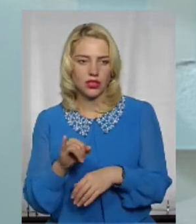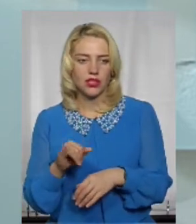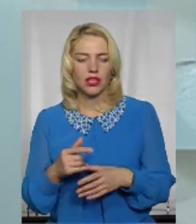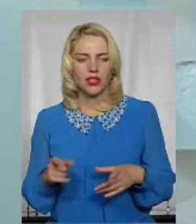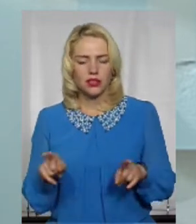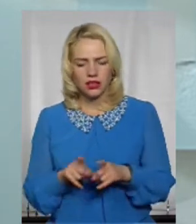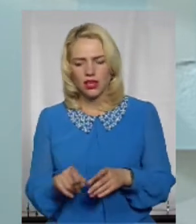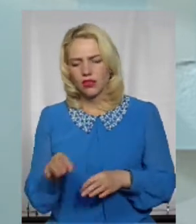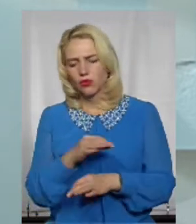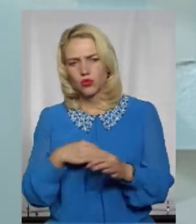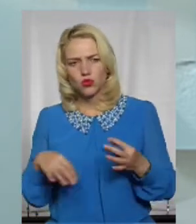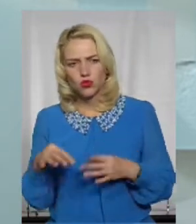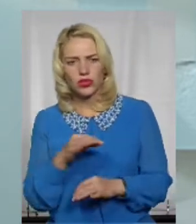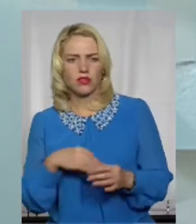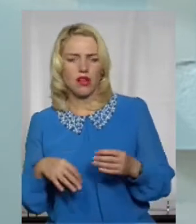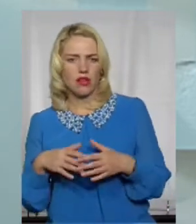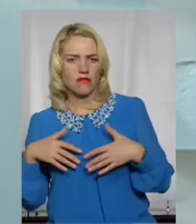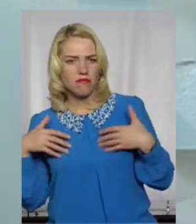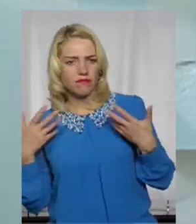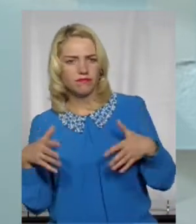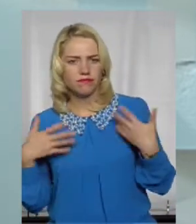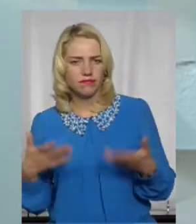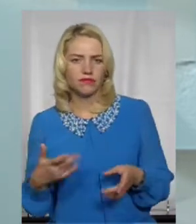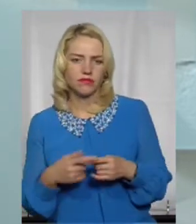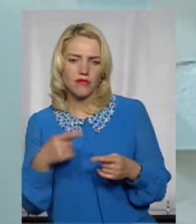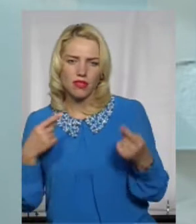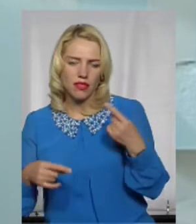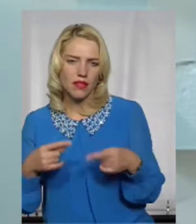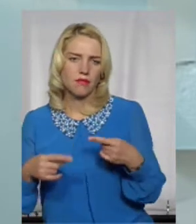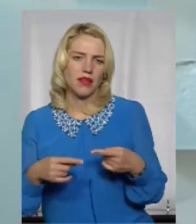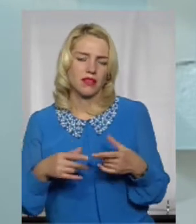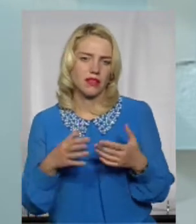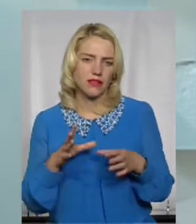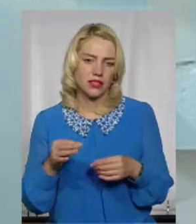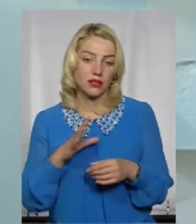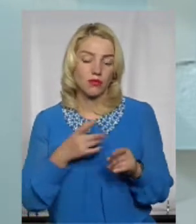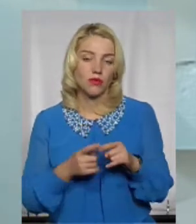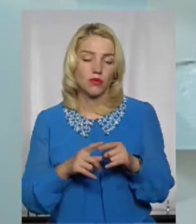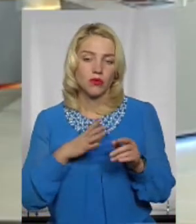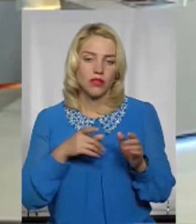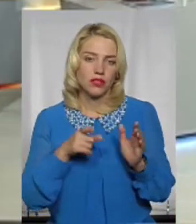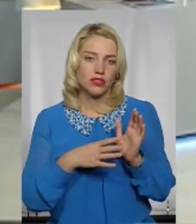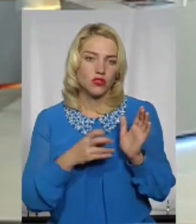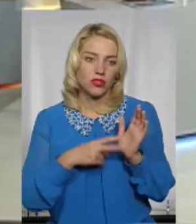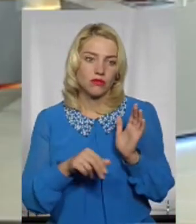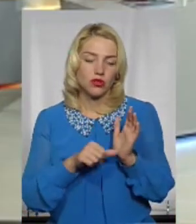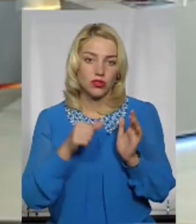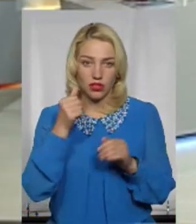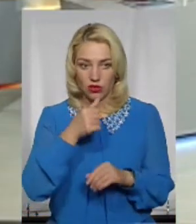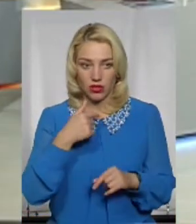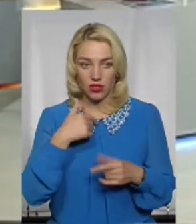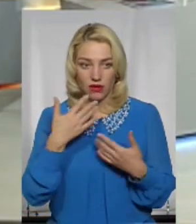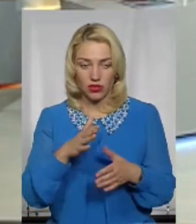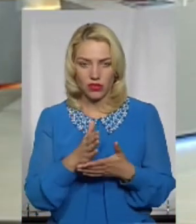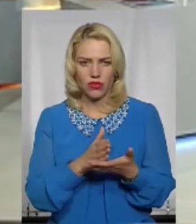дуже обсуждали, так прямо такі дебати були, все, і це був 76-й рік. До цього я вже відслужив, і